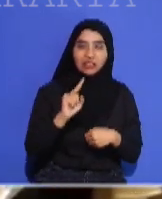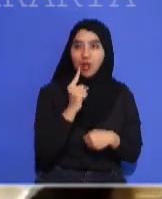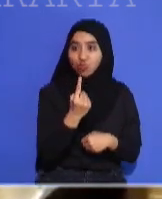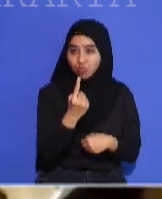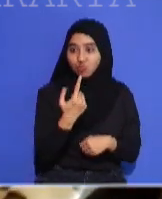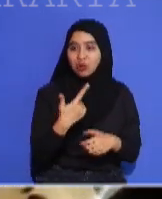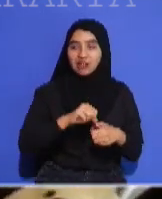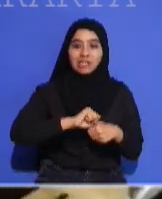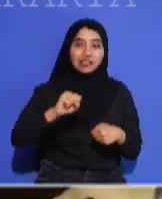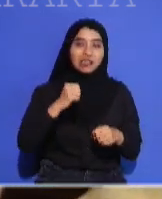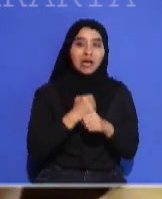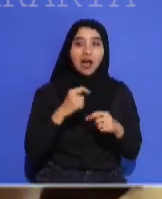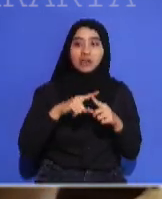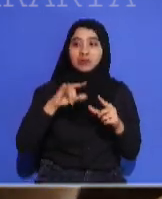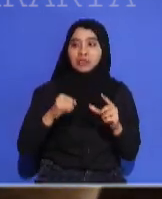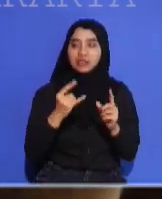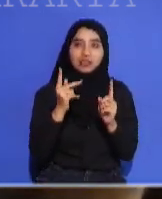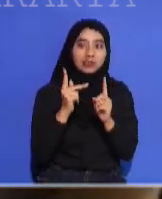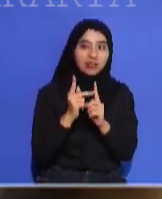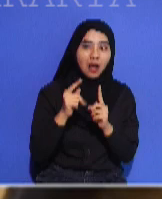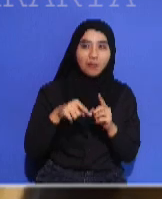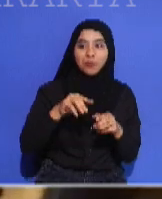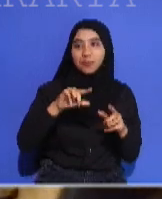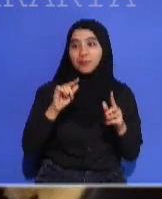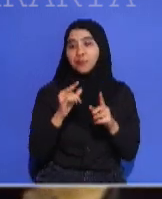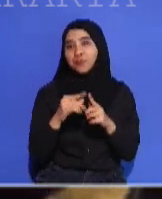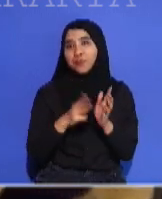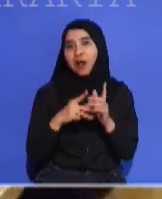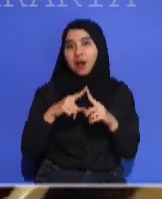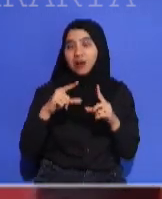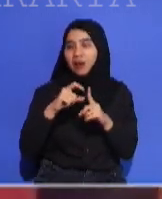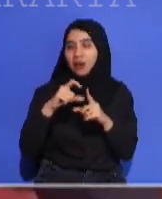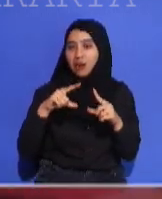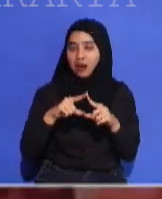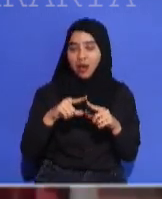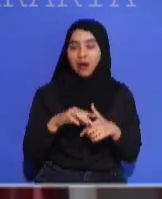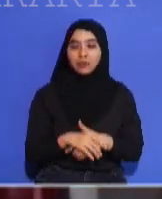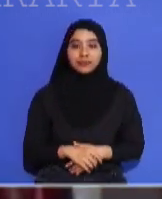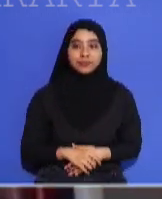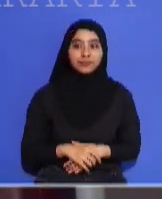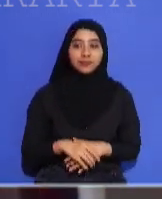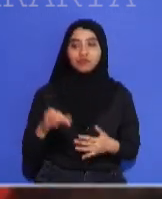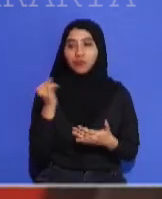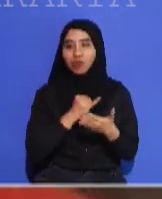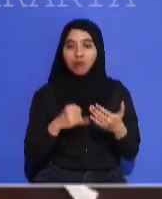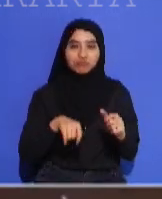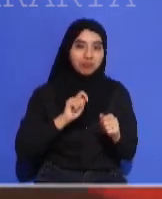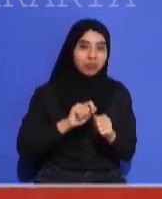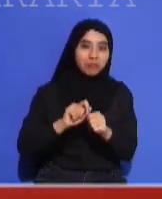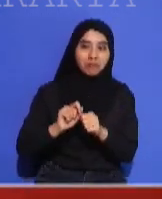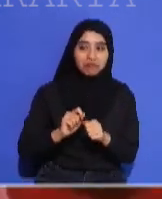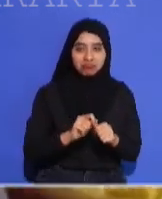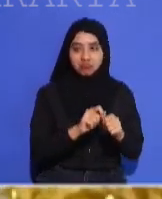bagian Gandi keris sementara di bilahnya dipresentasikan sebagai gerbang yang semuanya itu hasil karya dari Empu